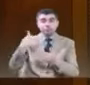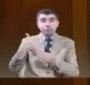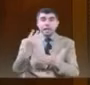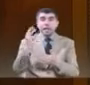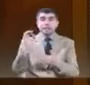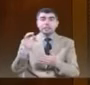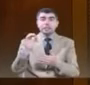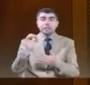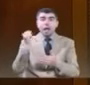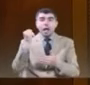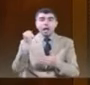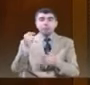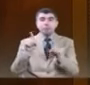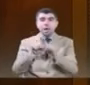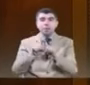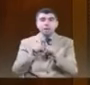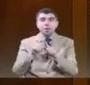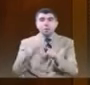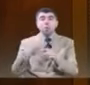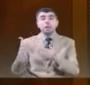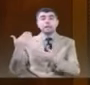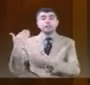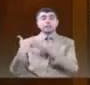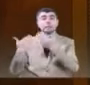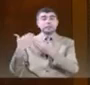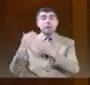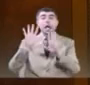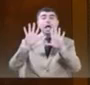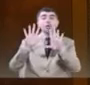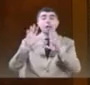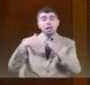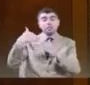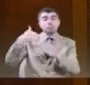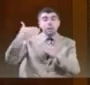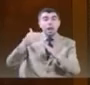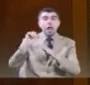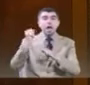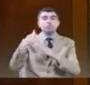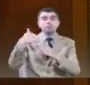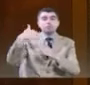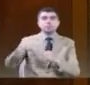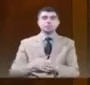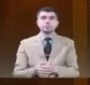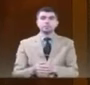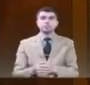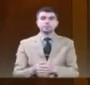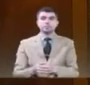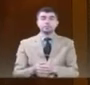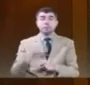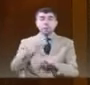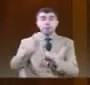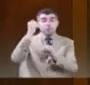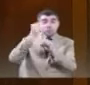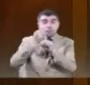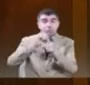عام ما غيطبقش على ديك 30 عام هذا النظام، غيطبق على ال10 سنوات اللي باقية ولا ال5 سنوات اللي باقية. إصلاح يحافظ على